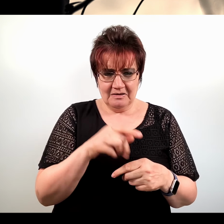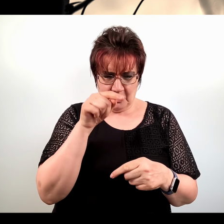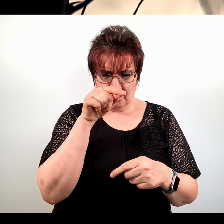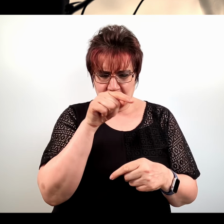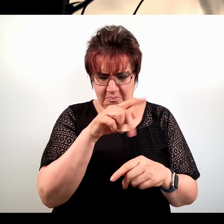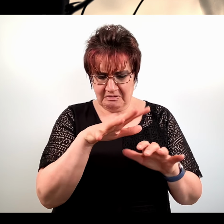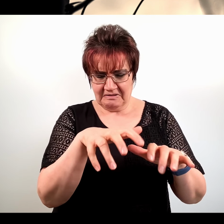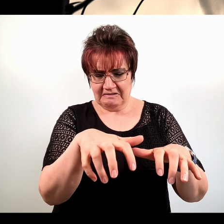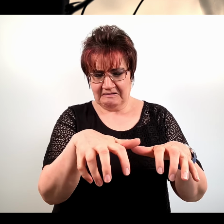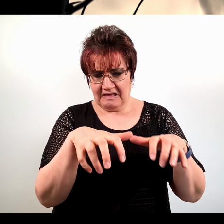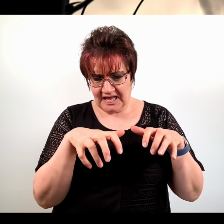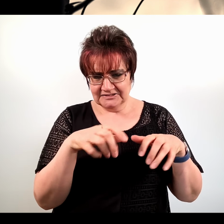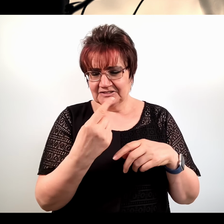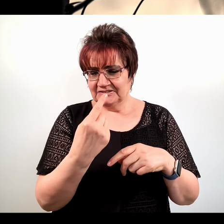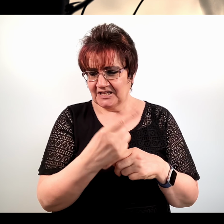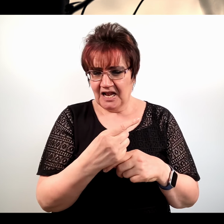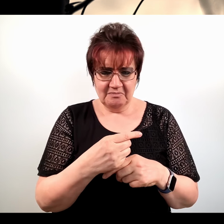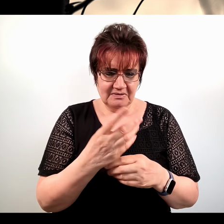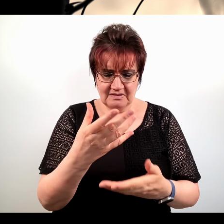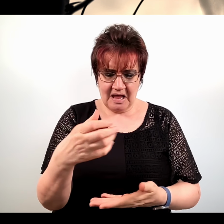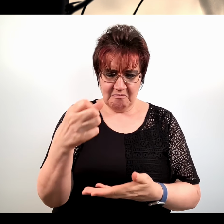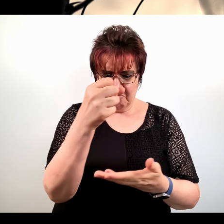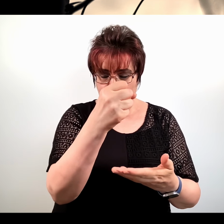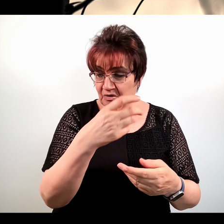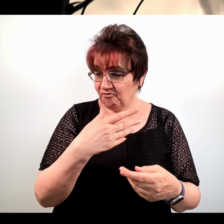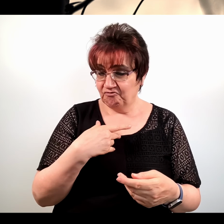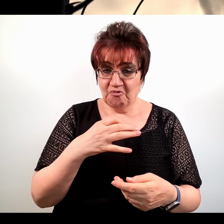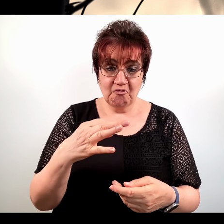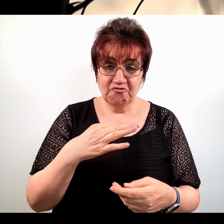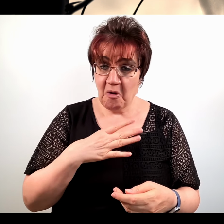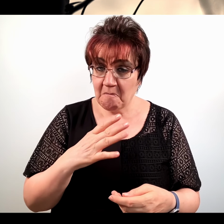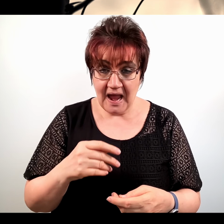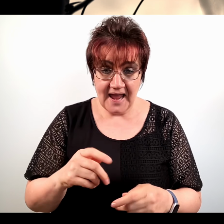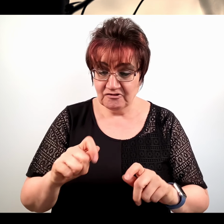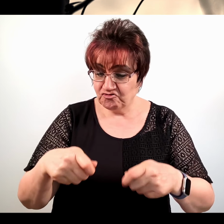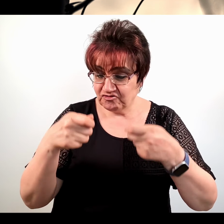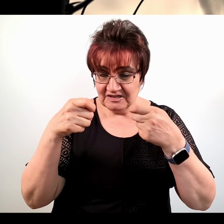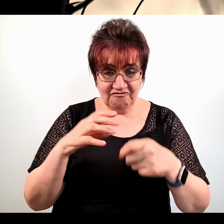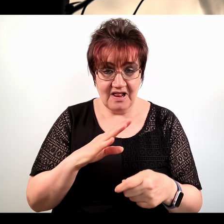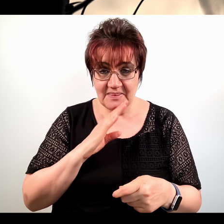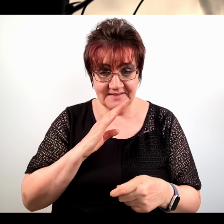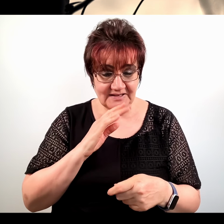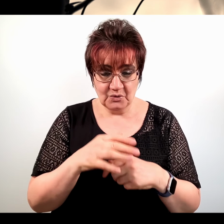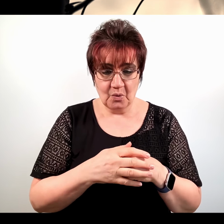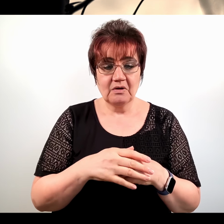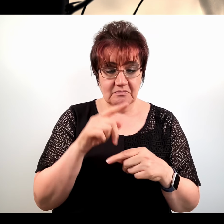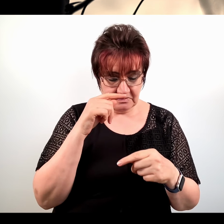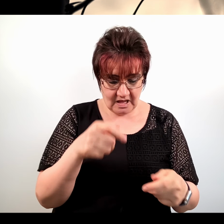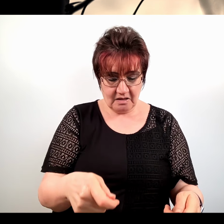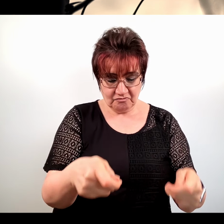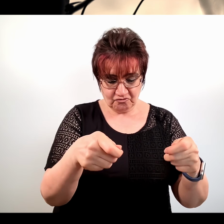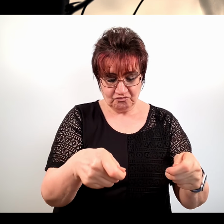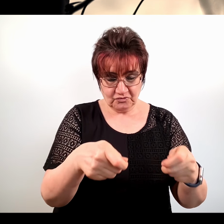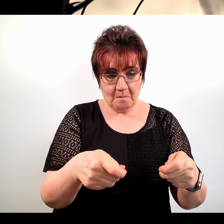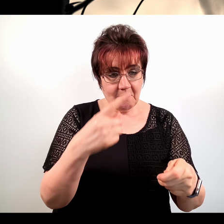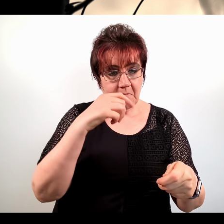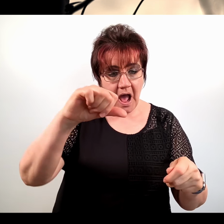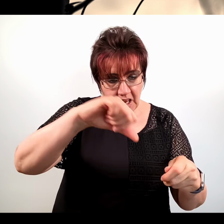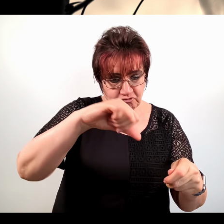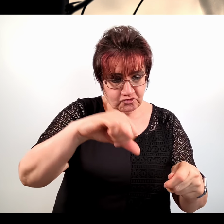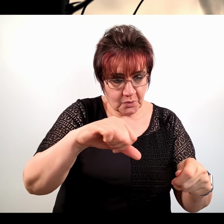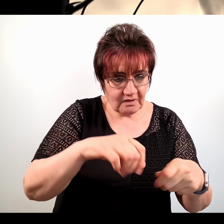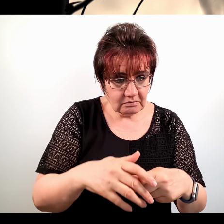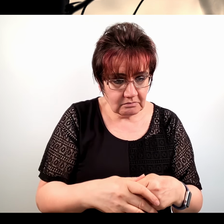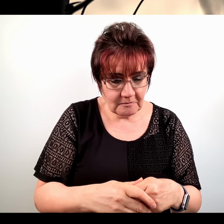ziemlich knauserig, dein Beutelchen wird für meinen Stiefel nicht reichen, schütte deinen Beutel hier mal hinein